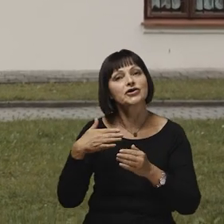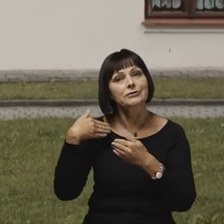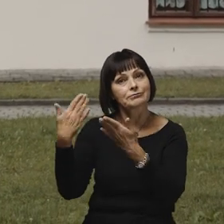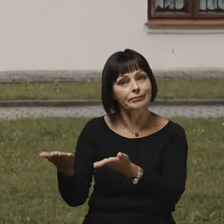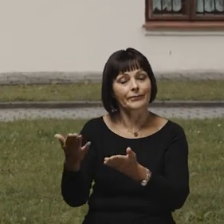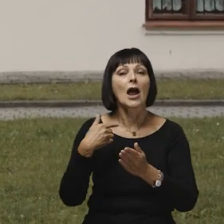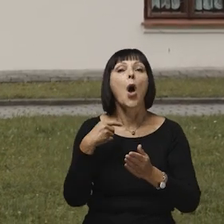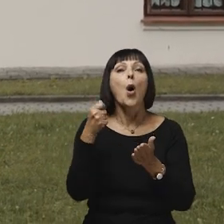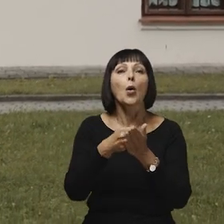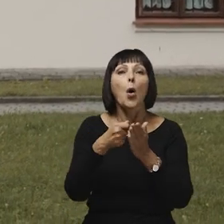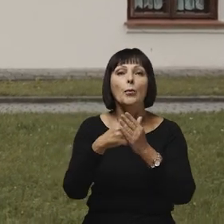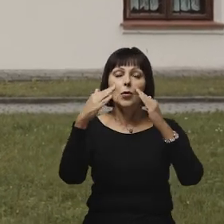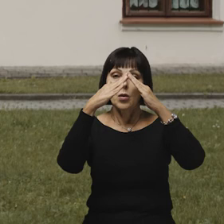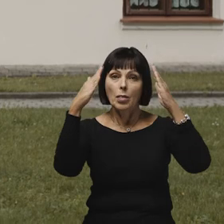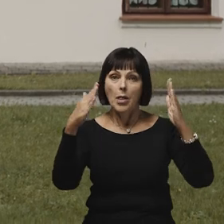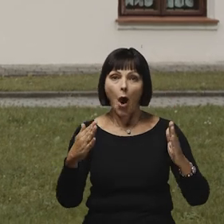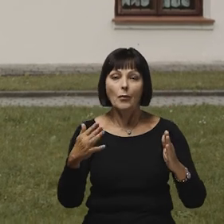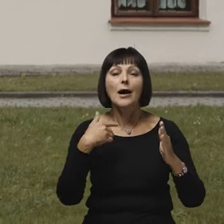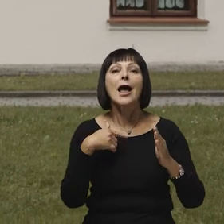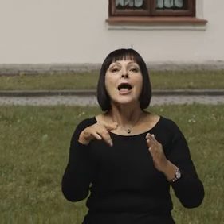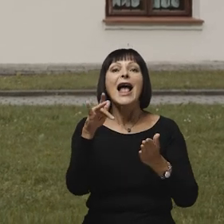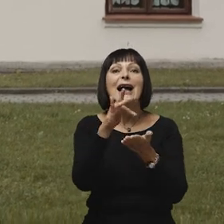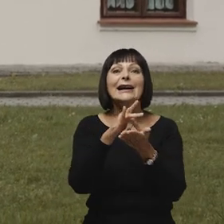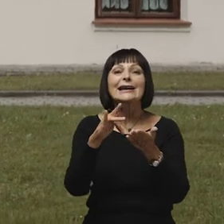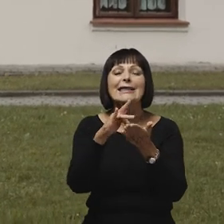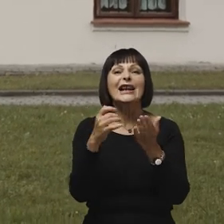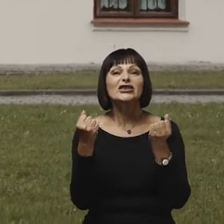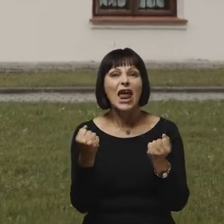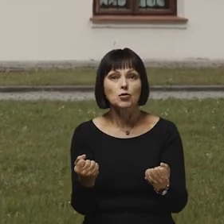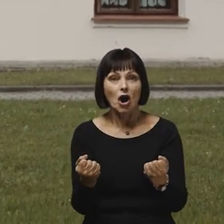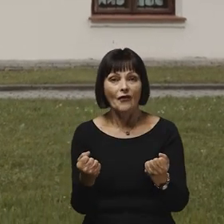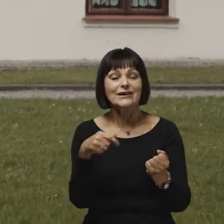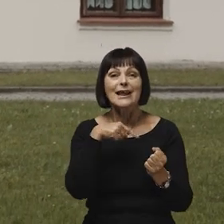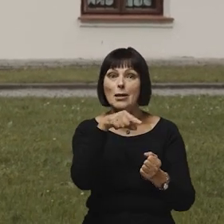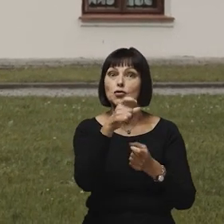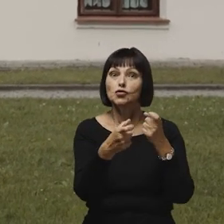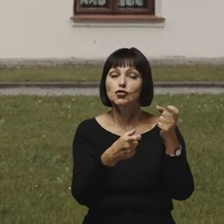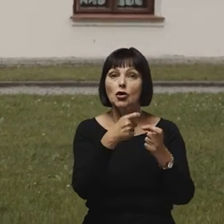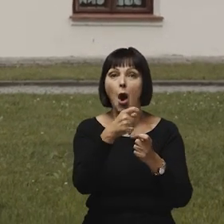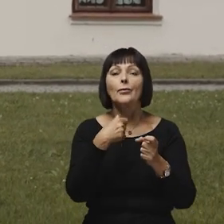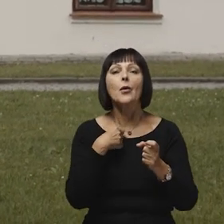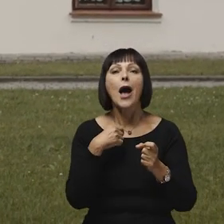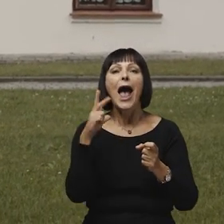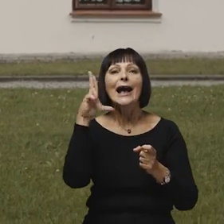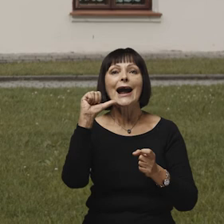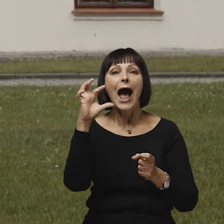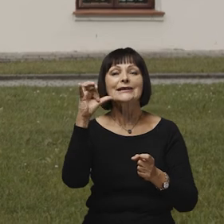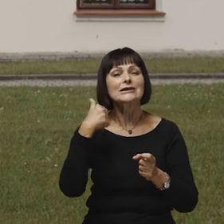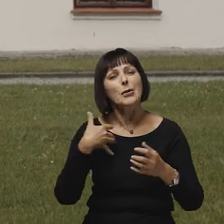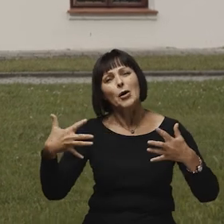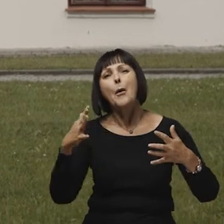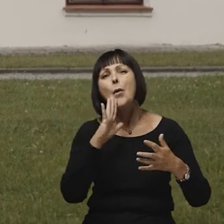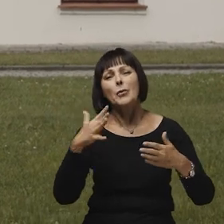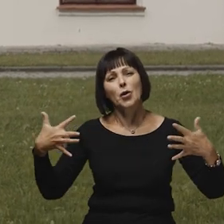mieszkańcom. Kupił piętrową kamienicę usytuowaną przy ciężkowickim rynku i urządził w niej tzw. kasyno, czyli klub dla